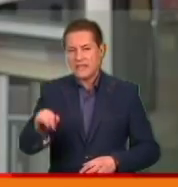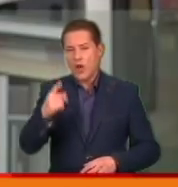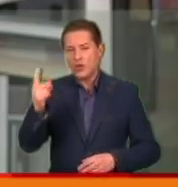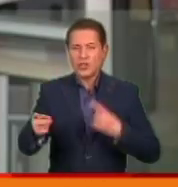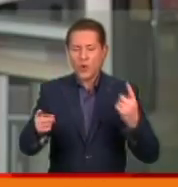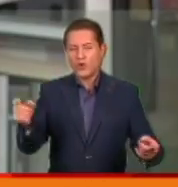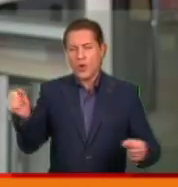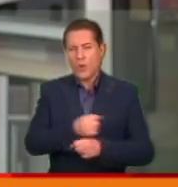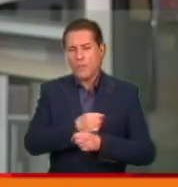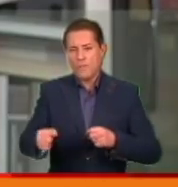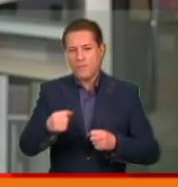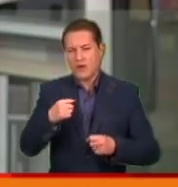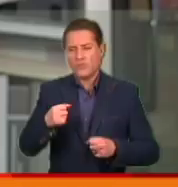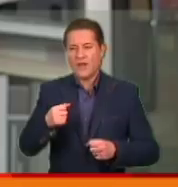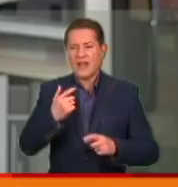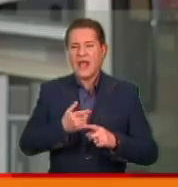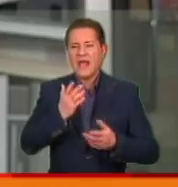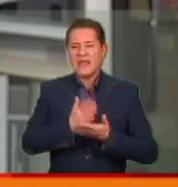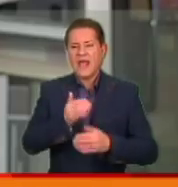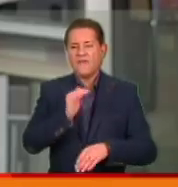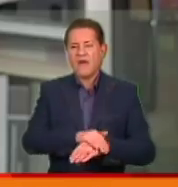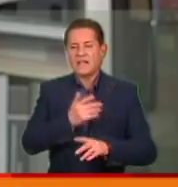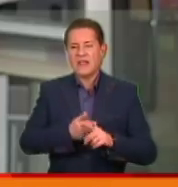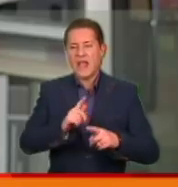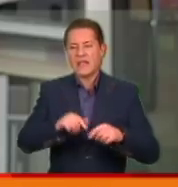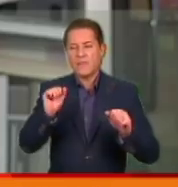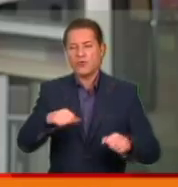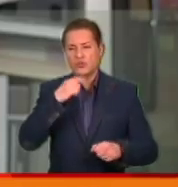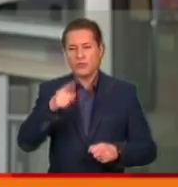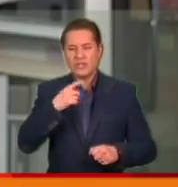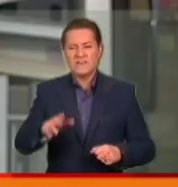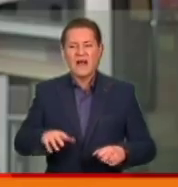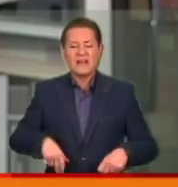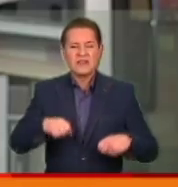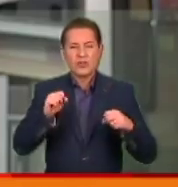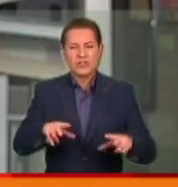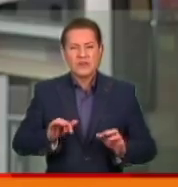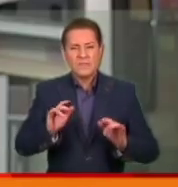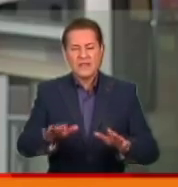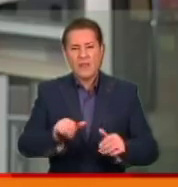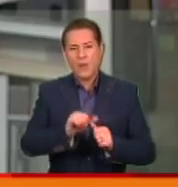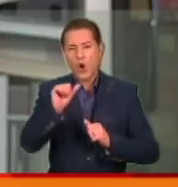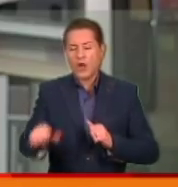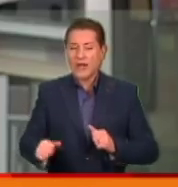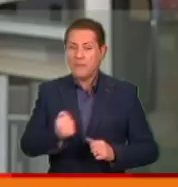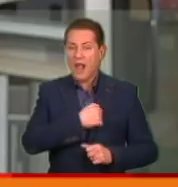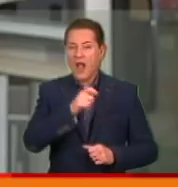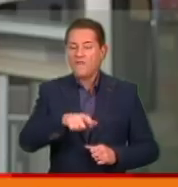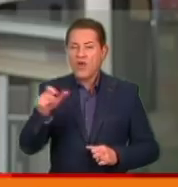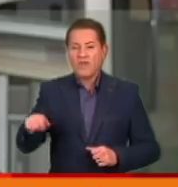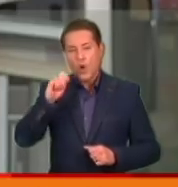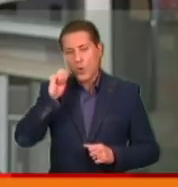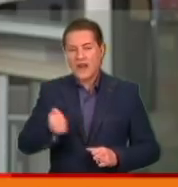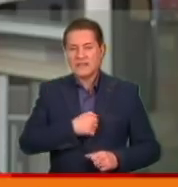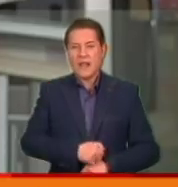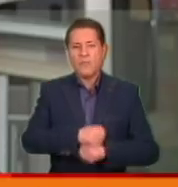Є факти, які, про які ми можемо говорити, які можемо називати злочинними діями окремих вояків Української повстанської армії,